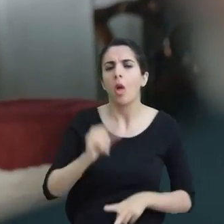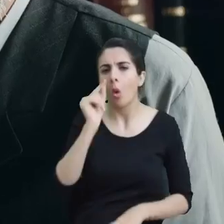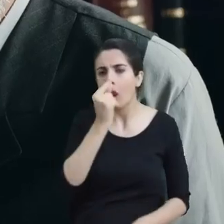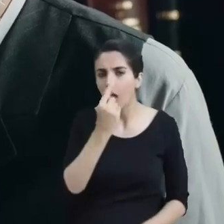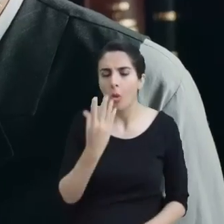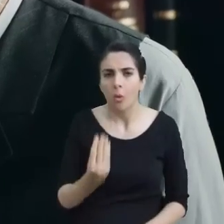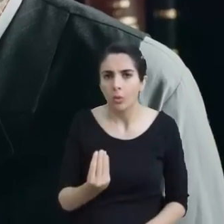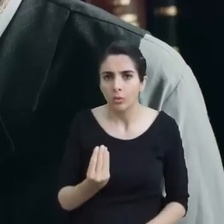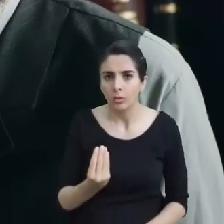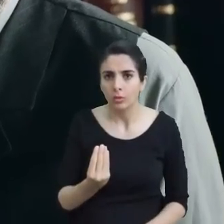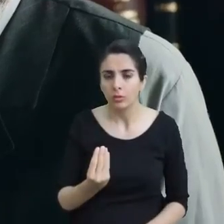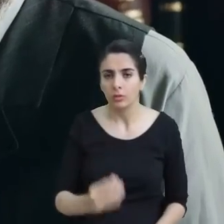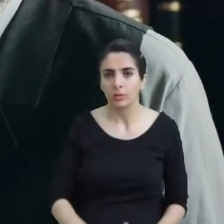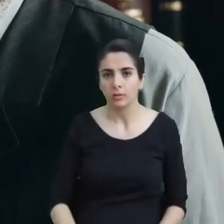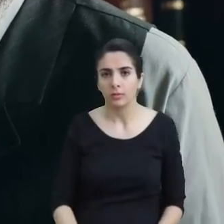öldürülürüm.